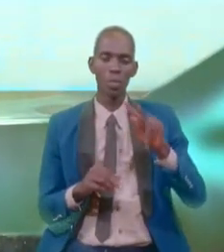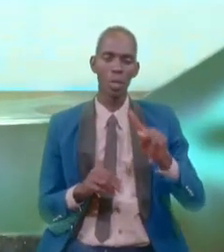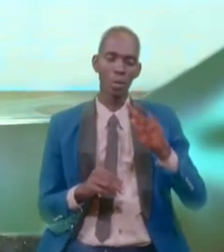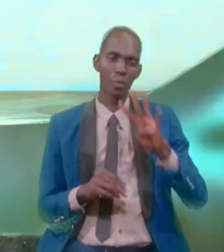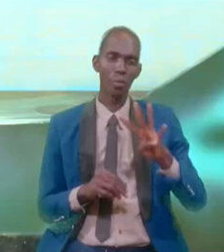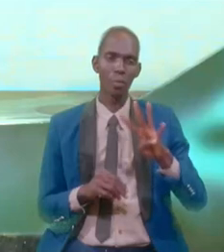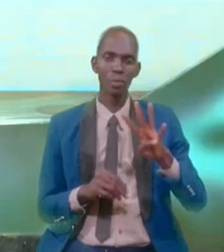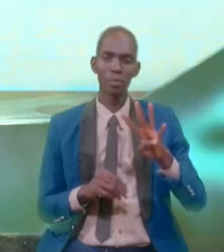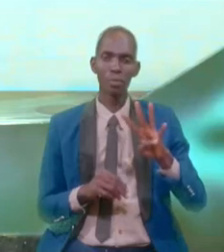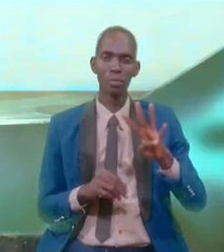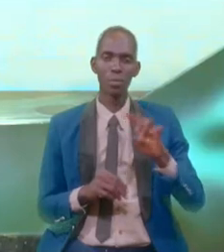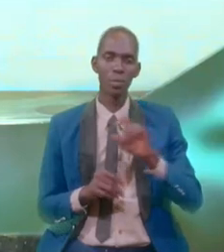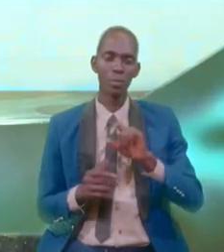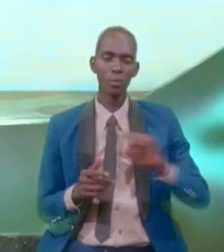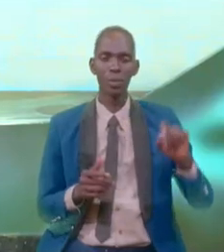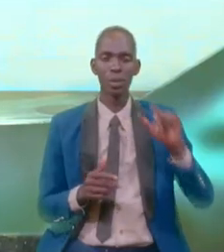Marc 4,